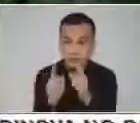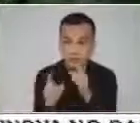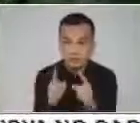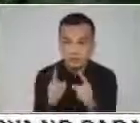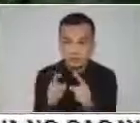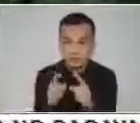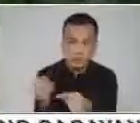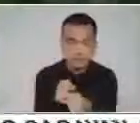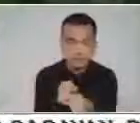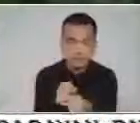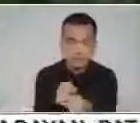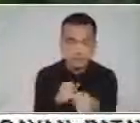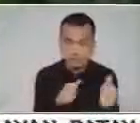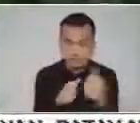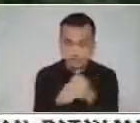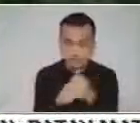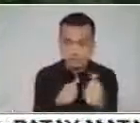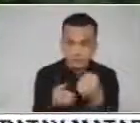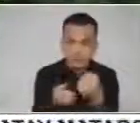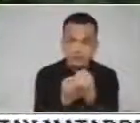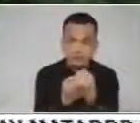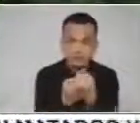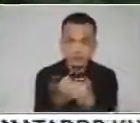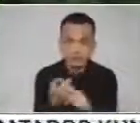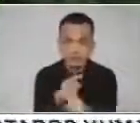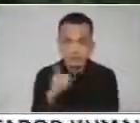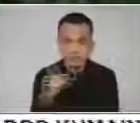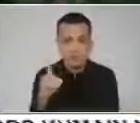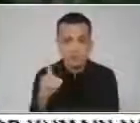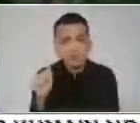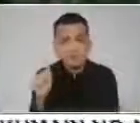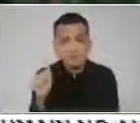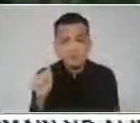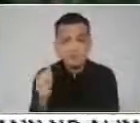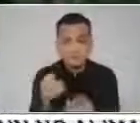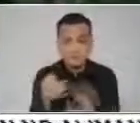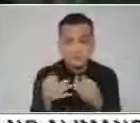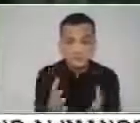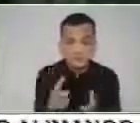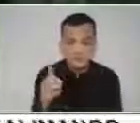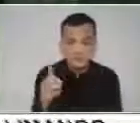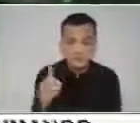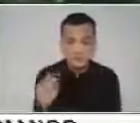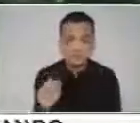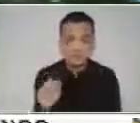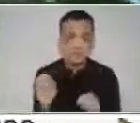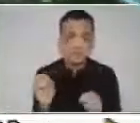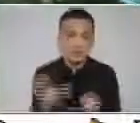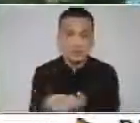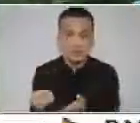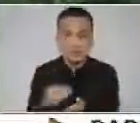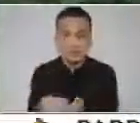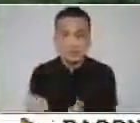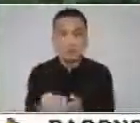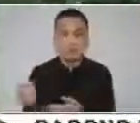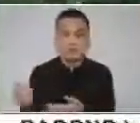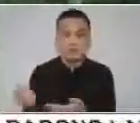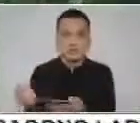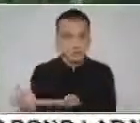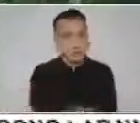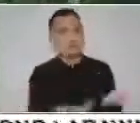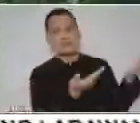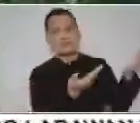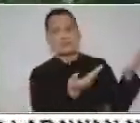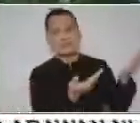At speaking of mga baboy na galing sa Mindanao, kahapon ha, nagluwas na naman po ang DA ng higit 1,000 baboy mula po